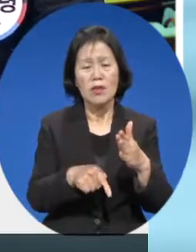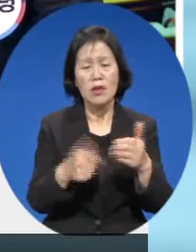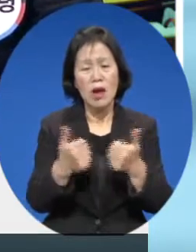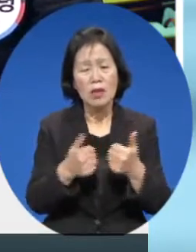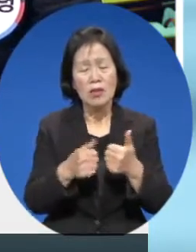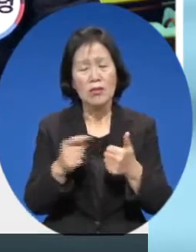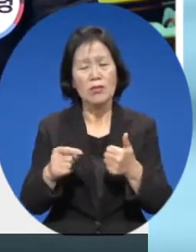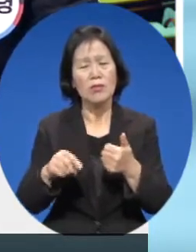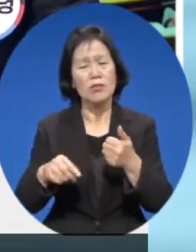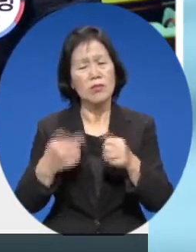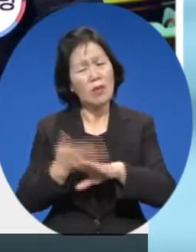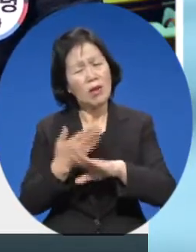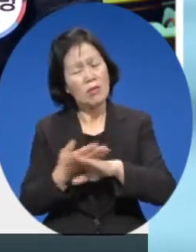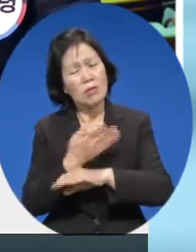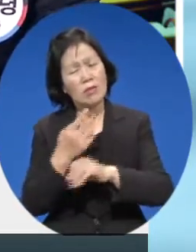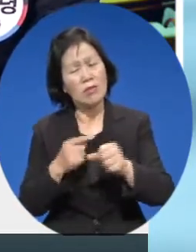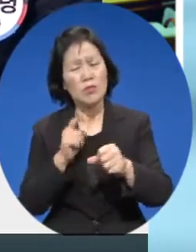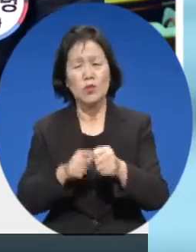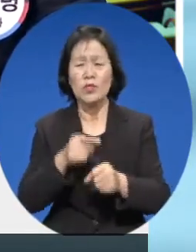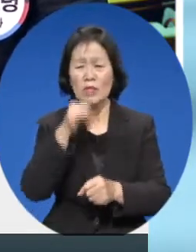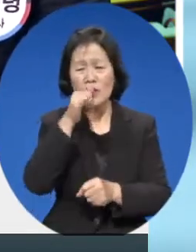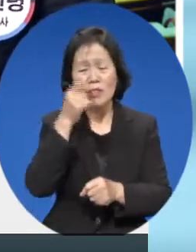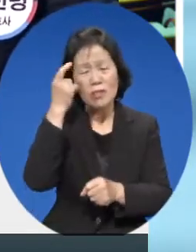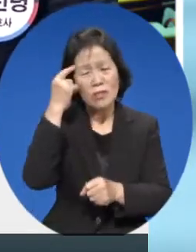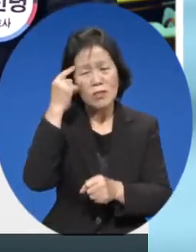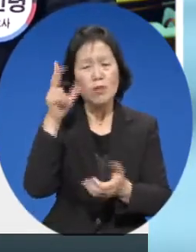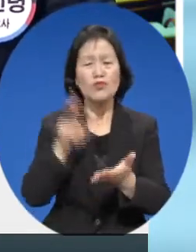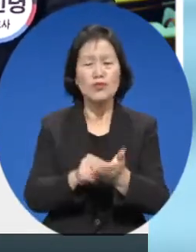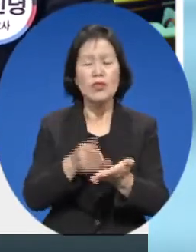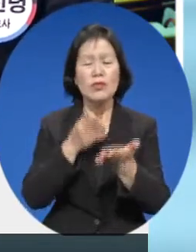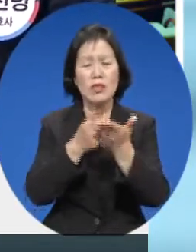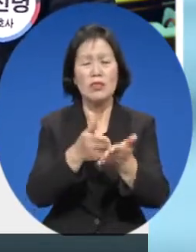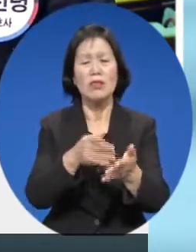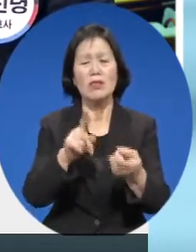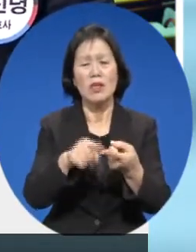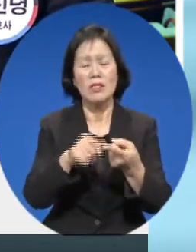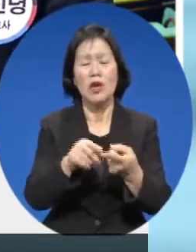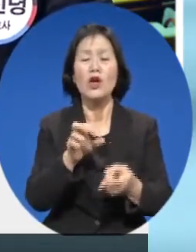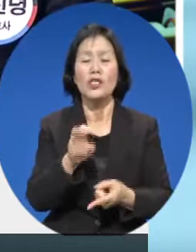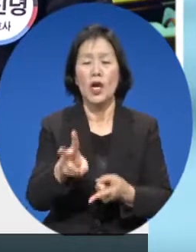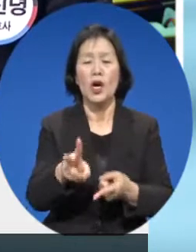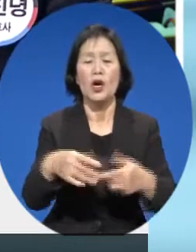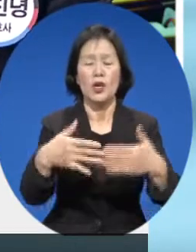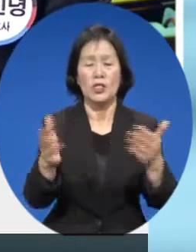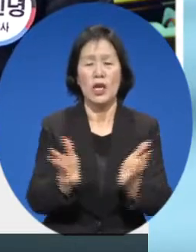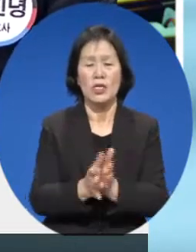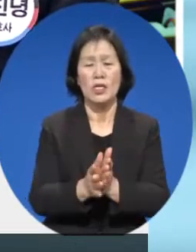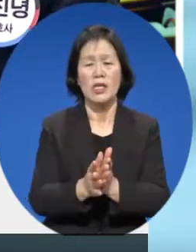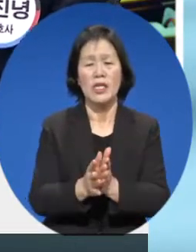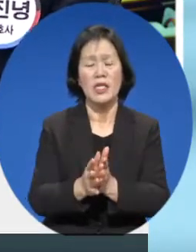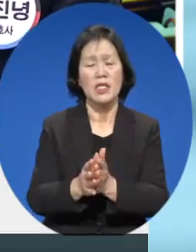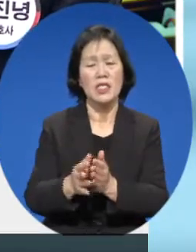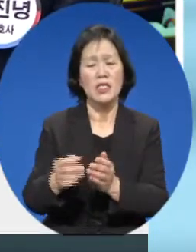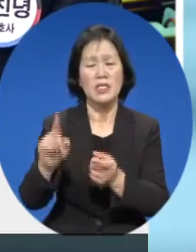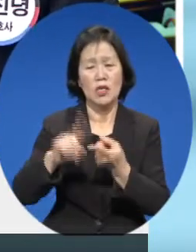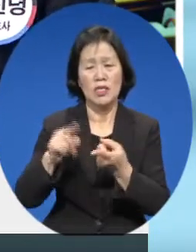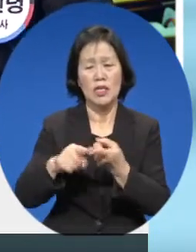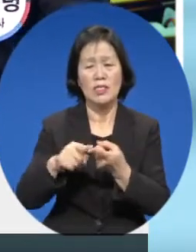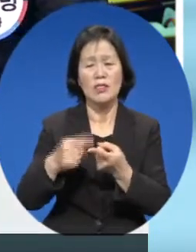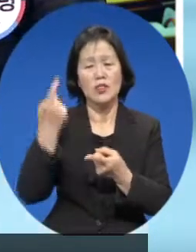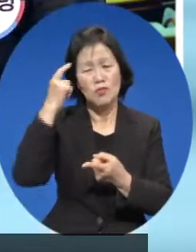의도가 있는 것이 아닌가 하는 그런 그 문제 제기에 대해서 여당으로 서는 좀 좀 더 깊이 그 뜻을 3개가 된다고 봅니다